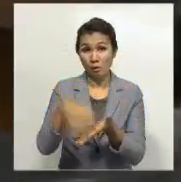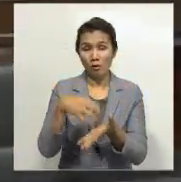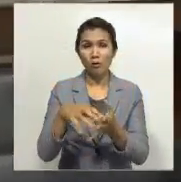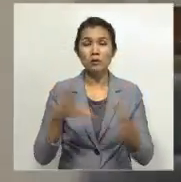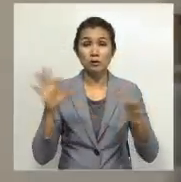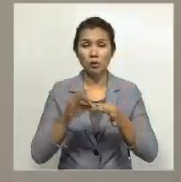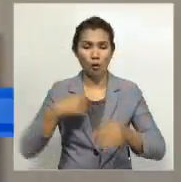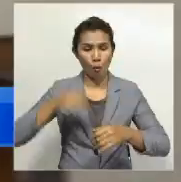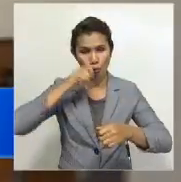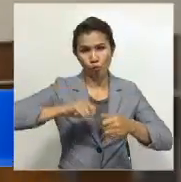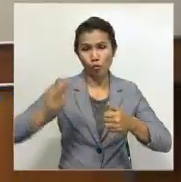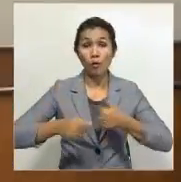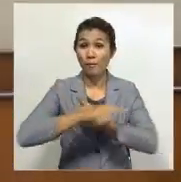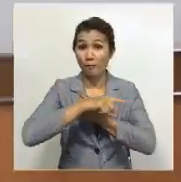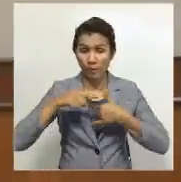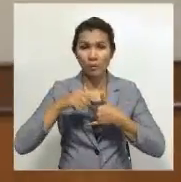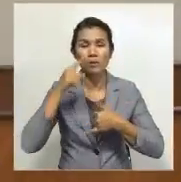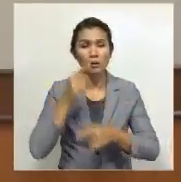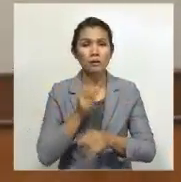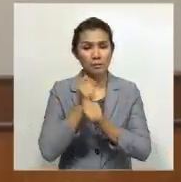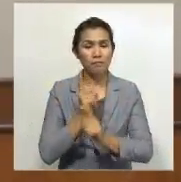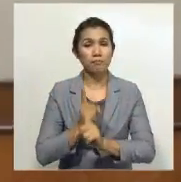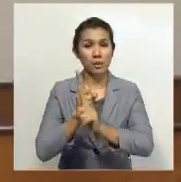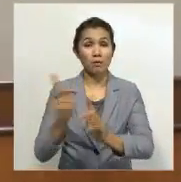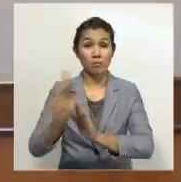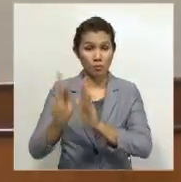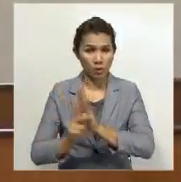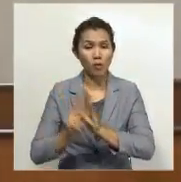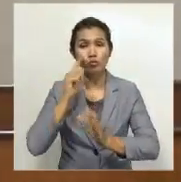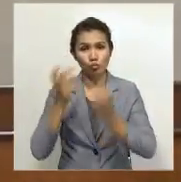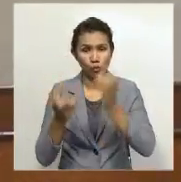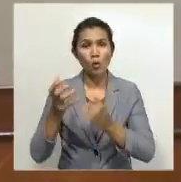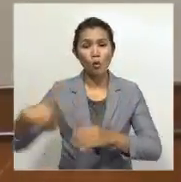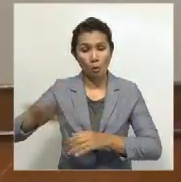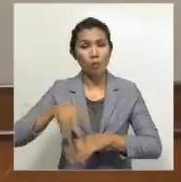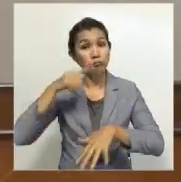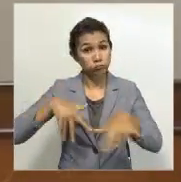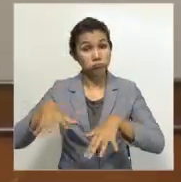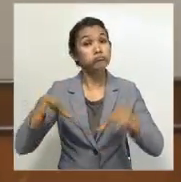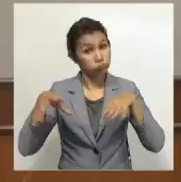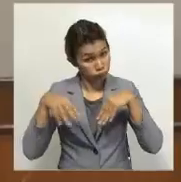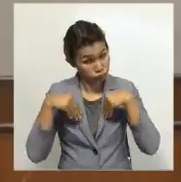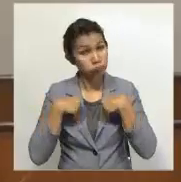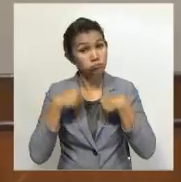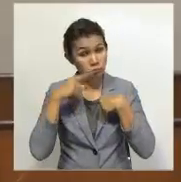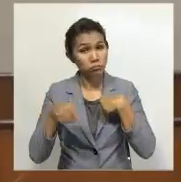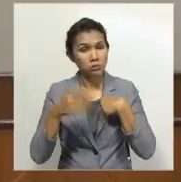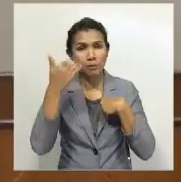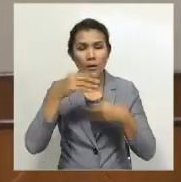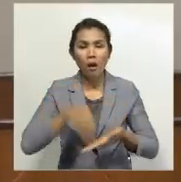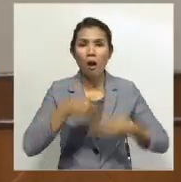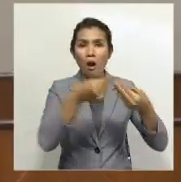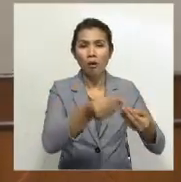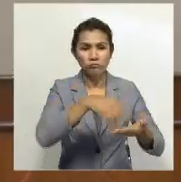การลงโทษประหารชีวิตเป็นไปตามกฎหมายและขั้นตอนกระบวนการยุติธรรมซึ่งประชาชนส่วนใหญ่เห็นด้วยกับการลงโทษประหารชีวิตเพื่อเป็นบ